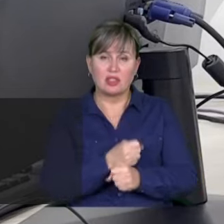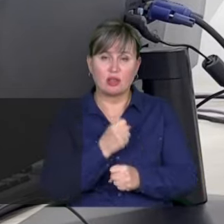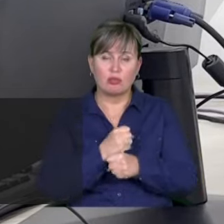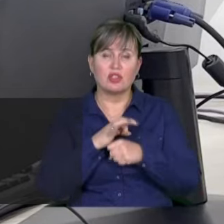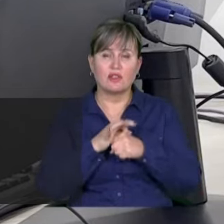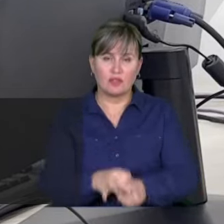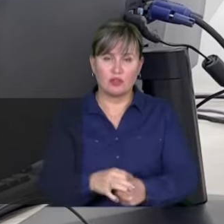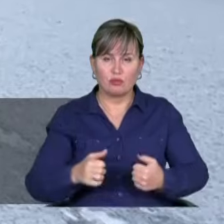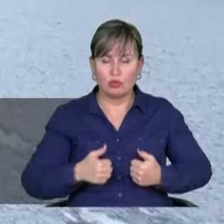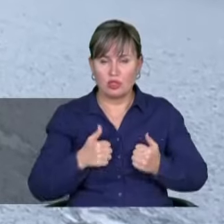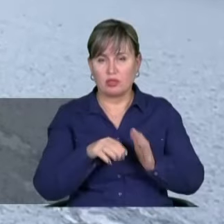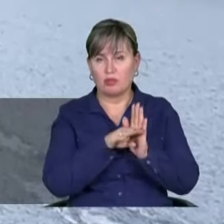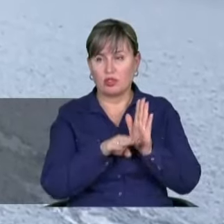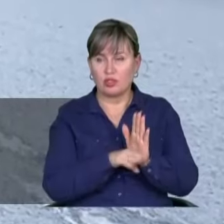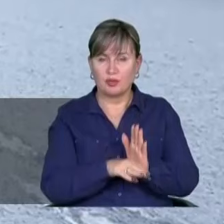велись в усиленном режиме.